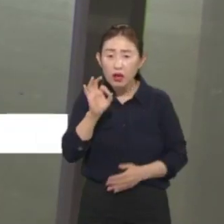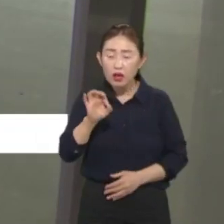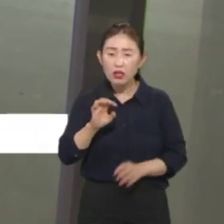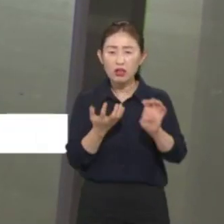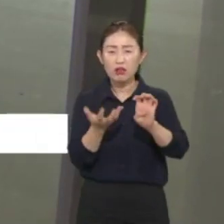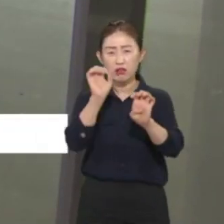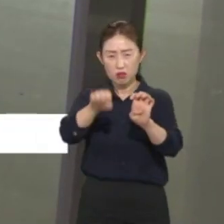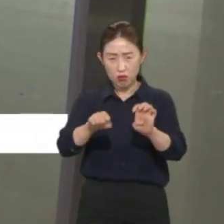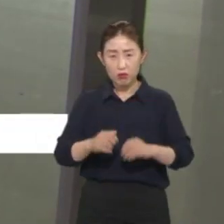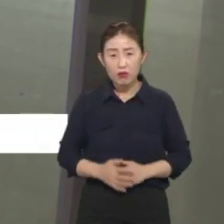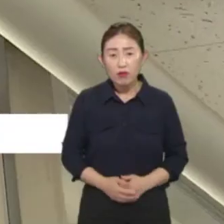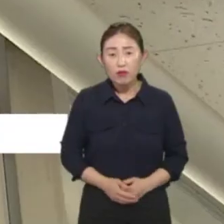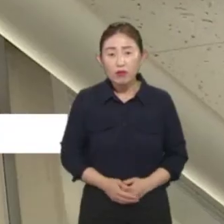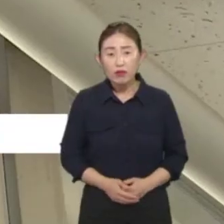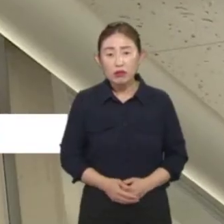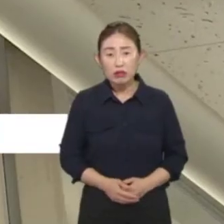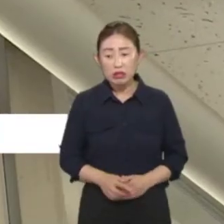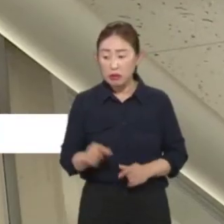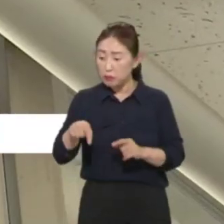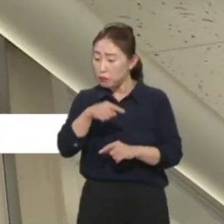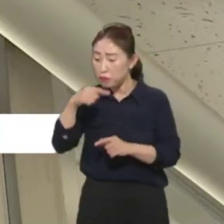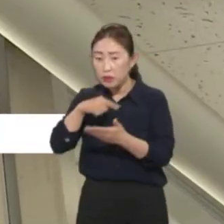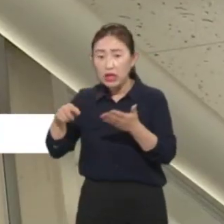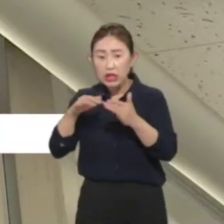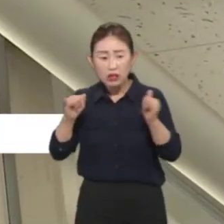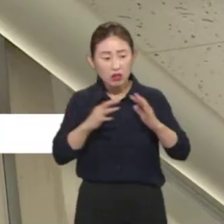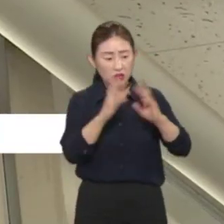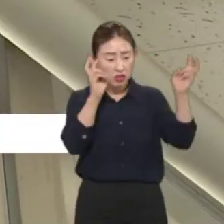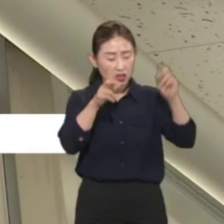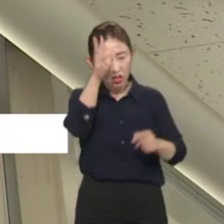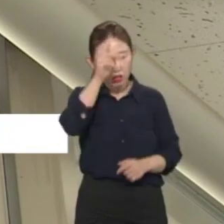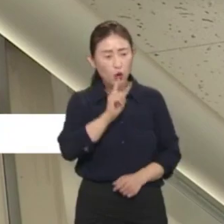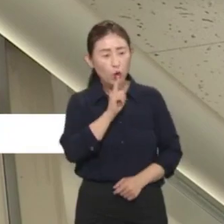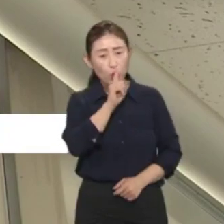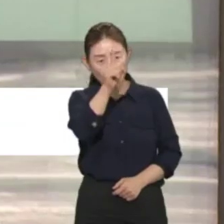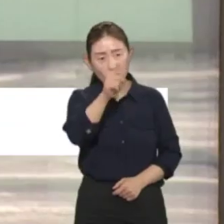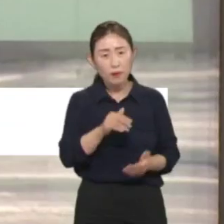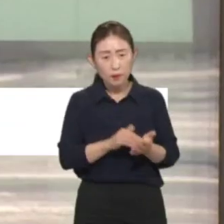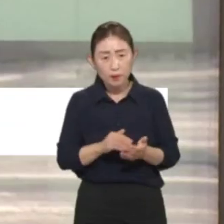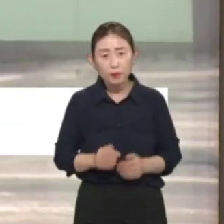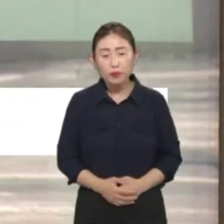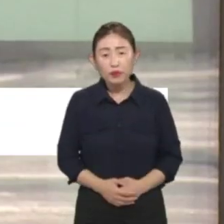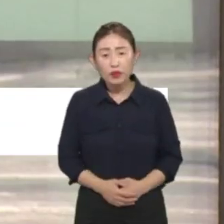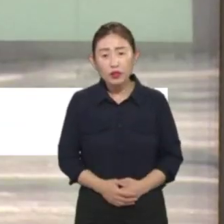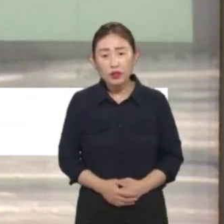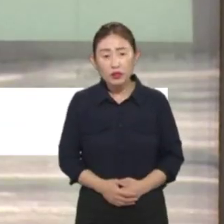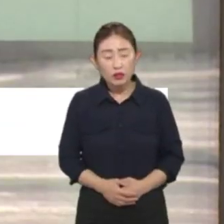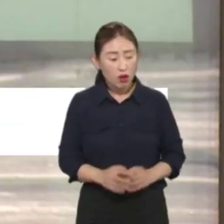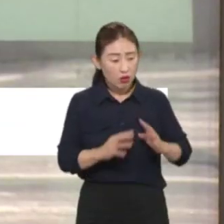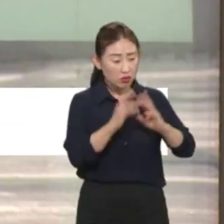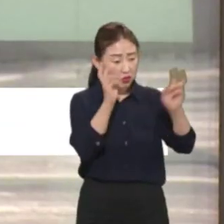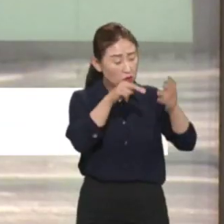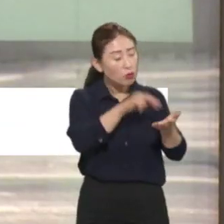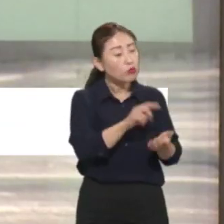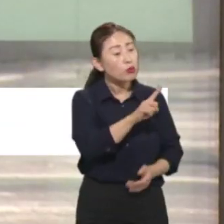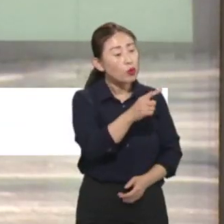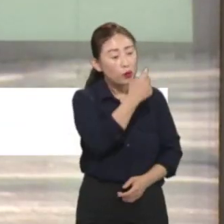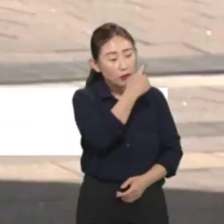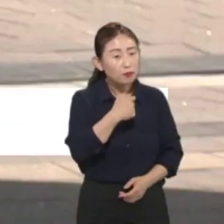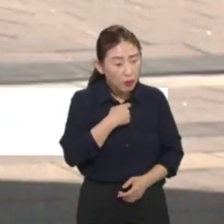40억 원이 넘어선 가운데 일부 피해자들은 시행사를 경찰에 고발했습니다. 취재진은 시행사 측 입장을 확인하기